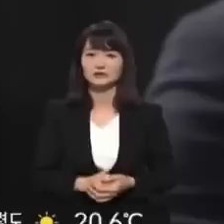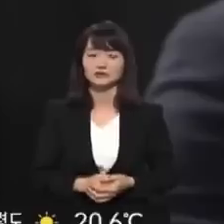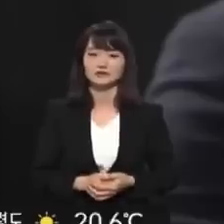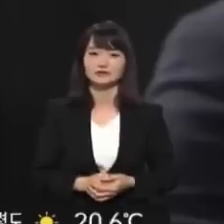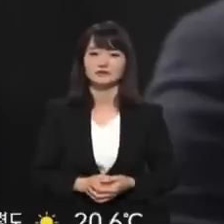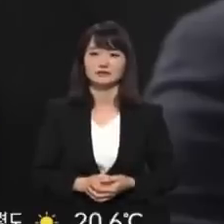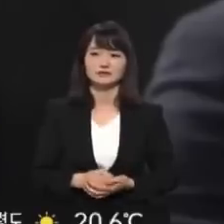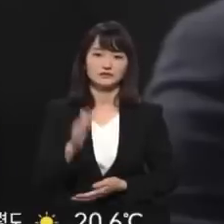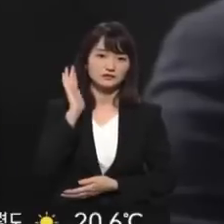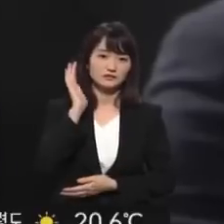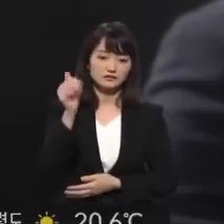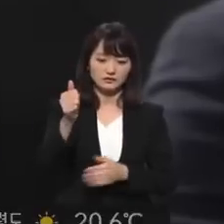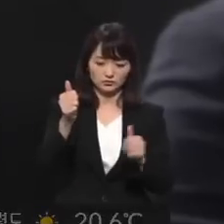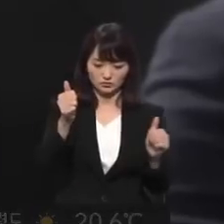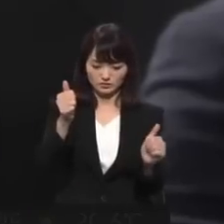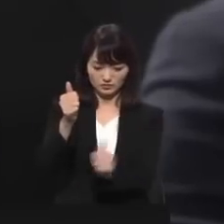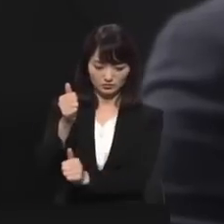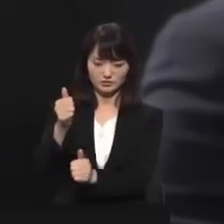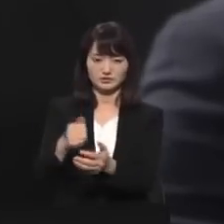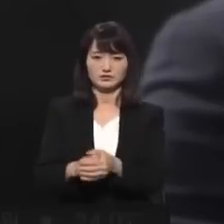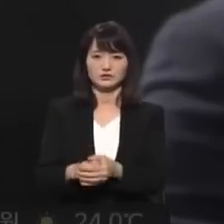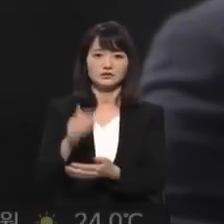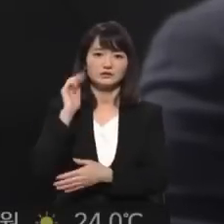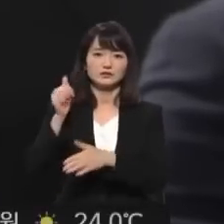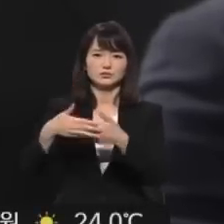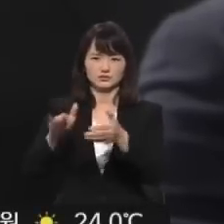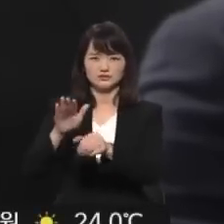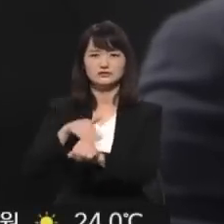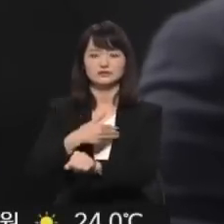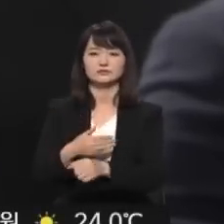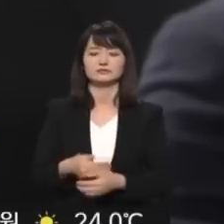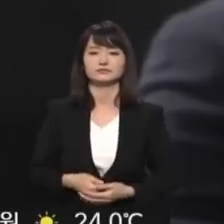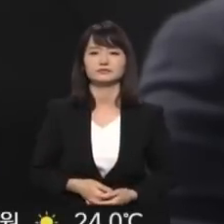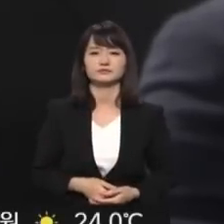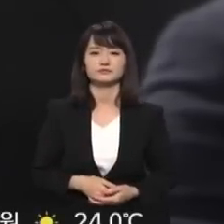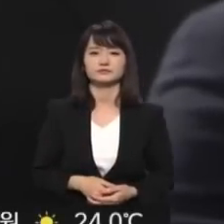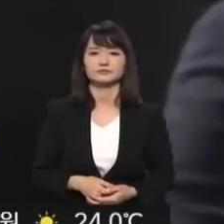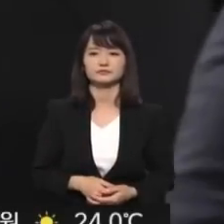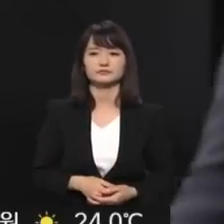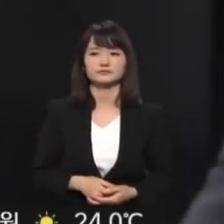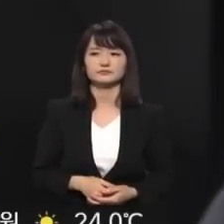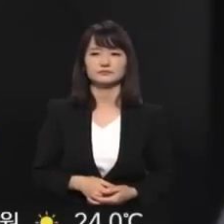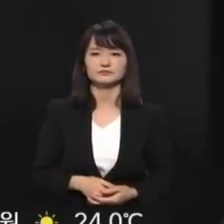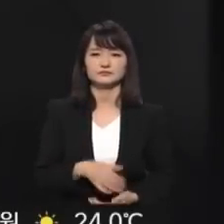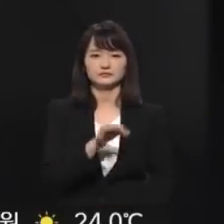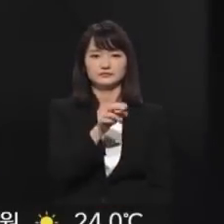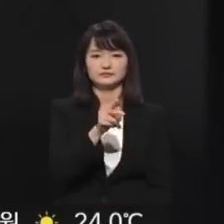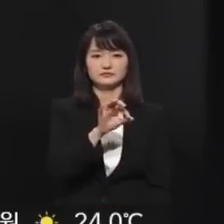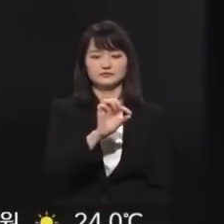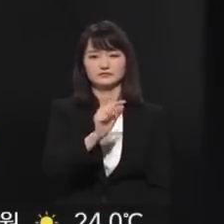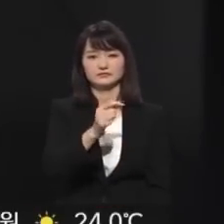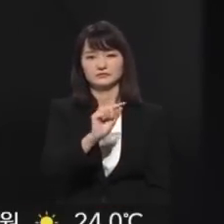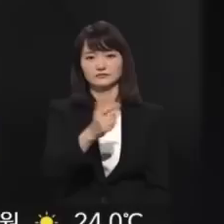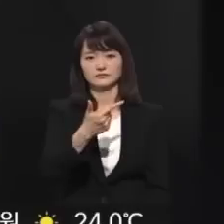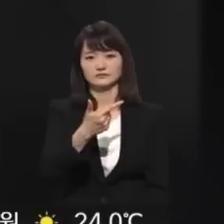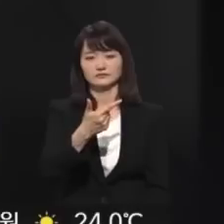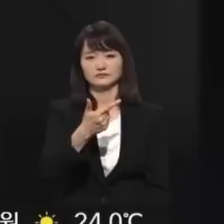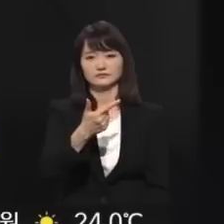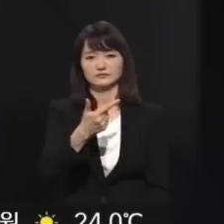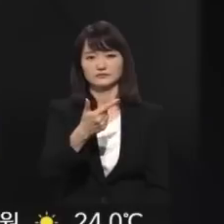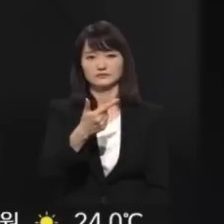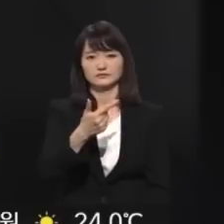대통령 실의 어떤 문제가 아닐까 싶어요 니까 지금 그 영빈관 짓는 예산도